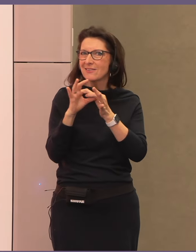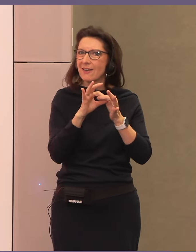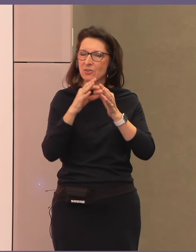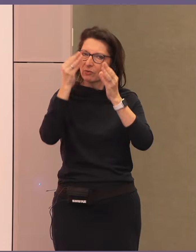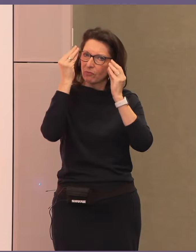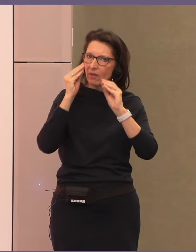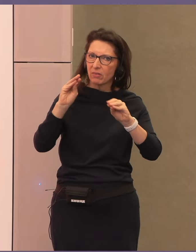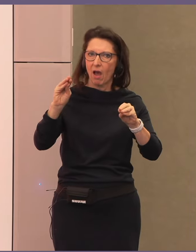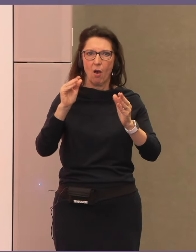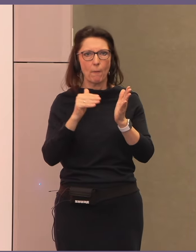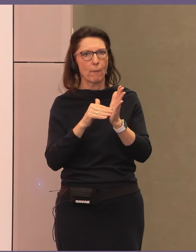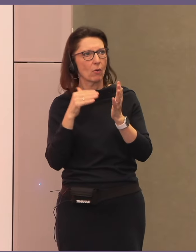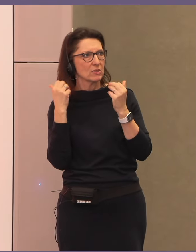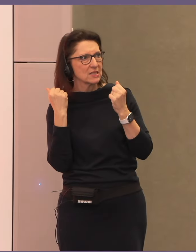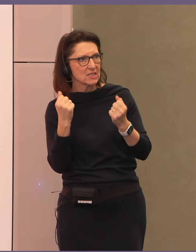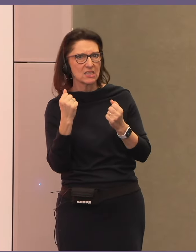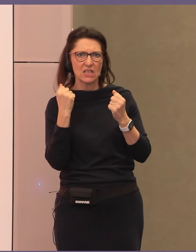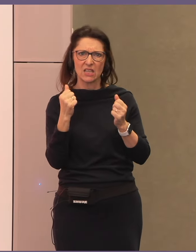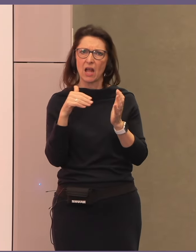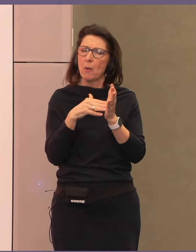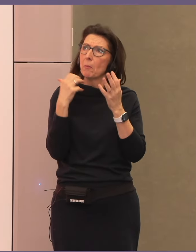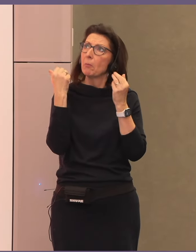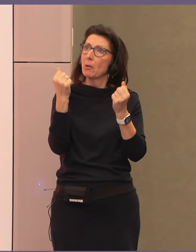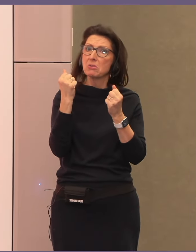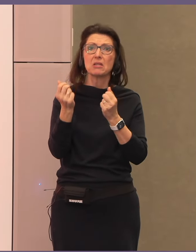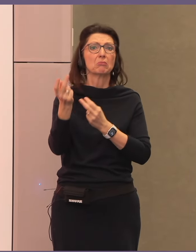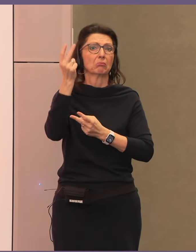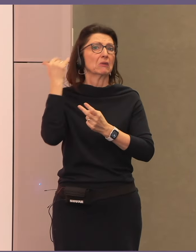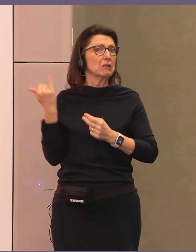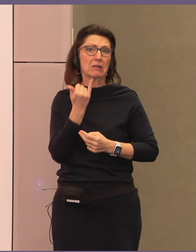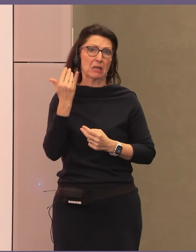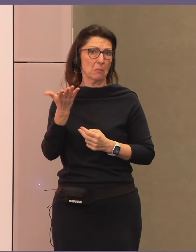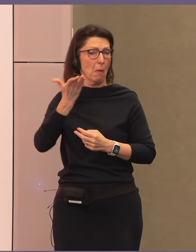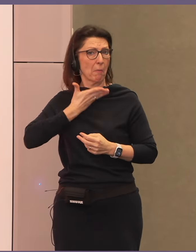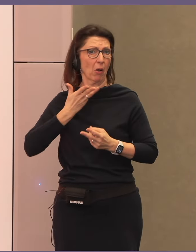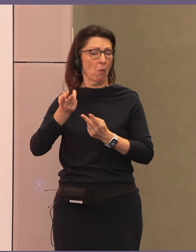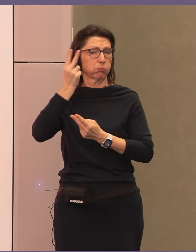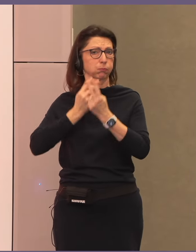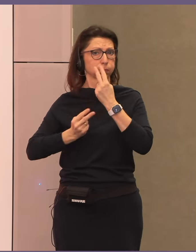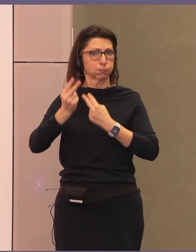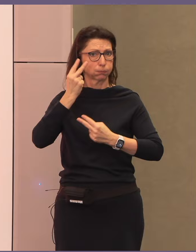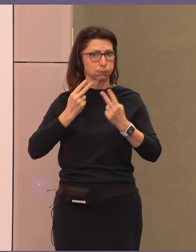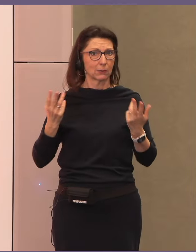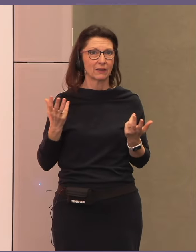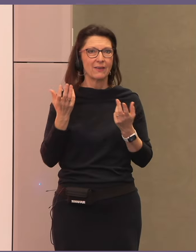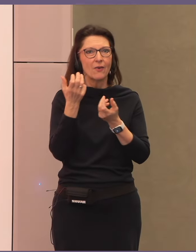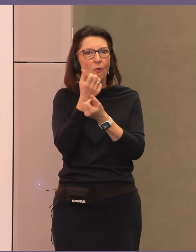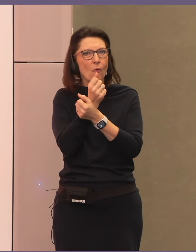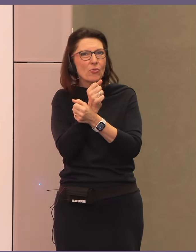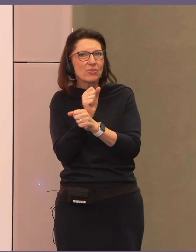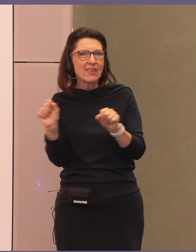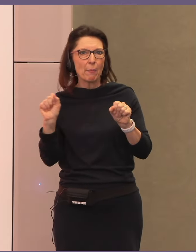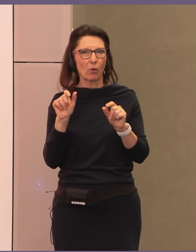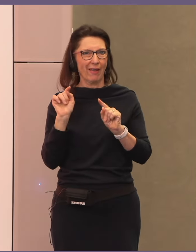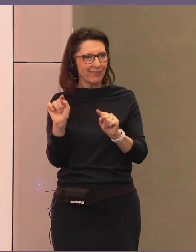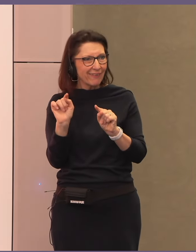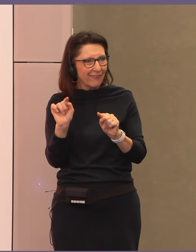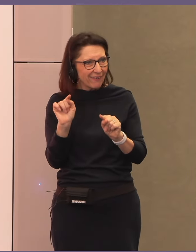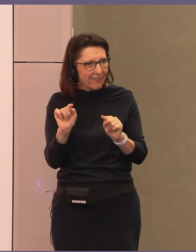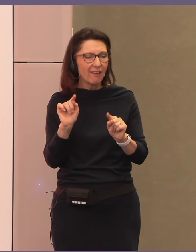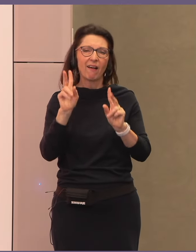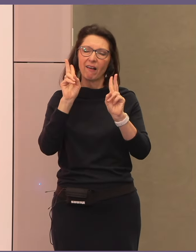jederzeit umsorgt zu werden und Demokratie als fürsorgliche Praxis zur Erreichung von